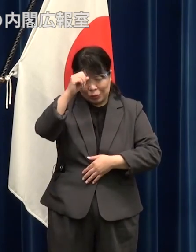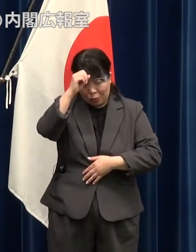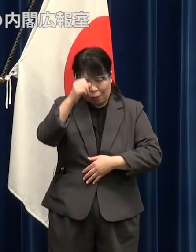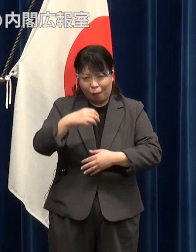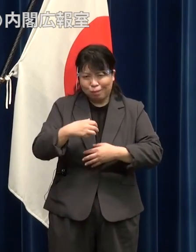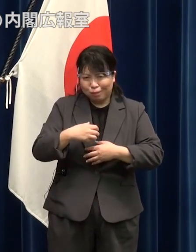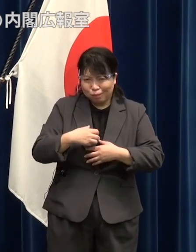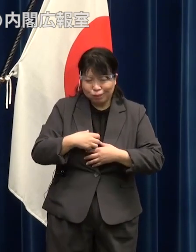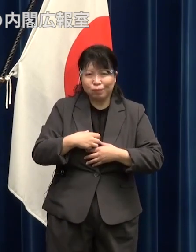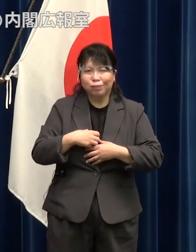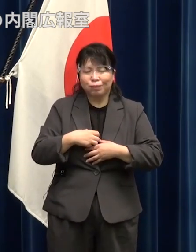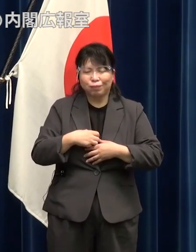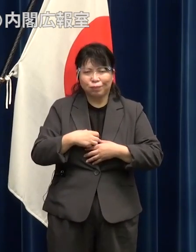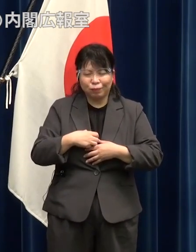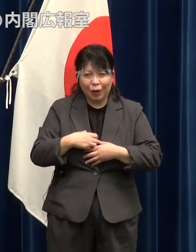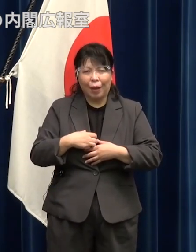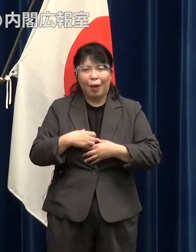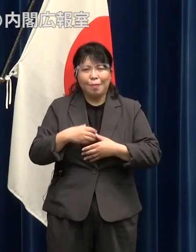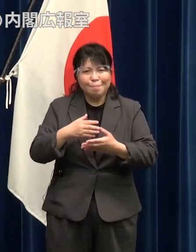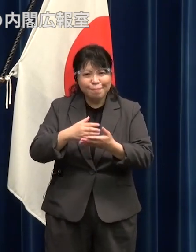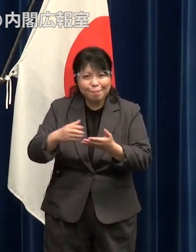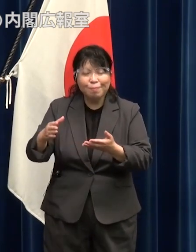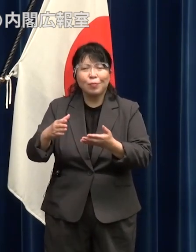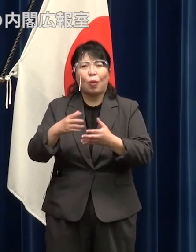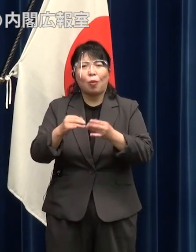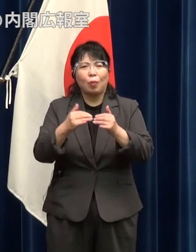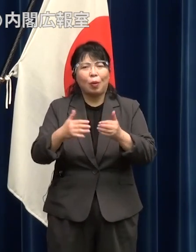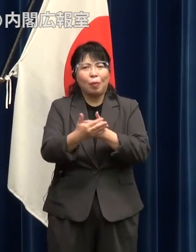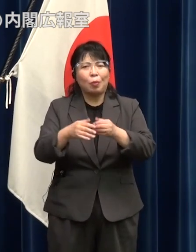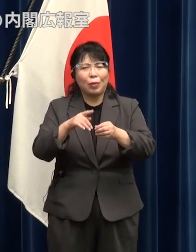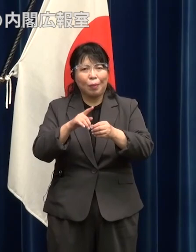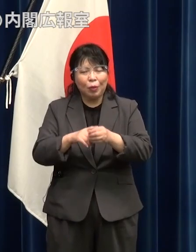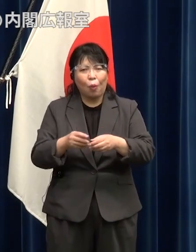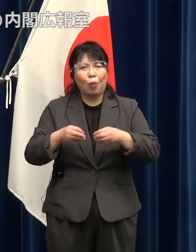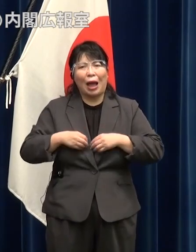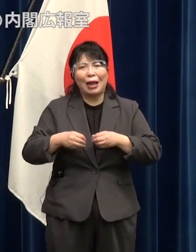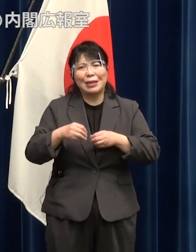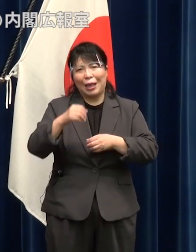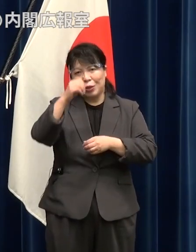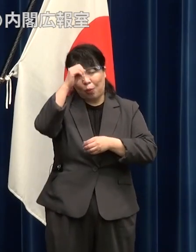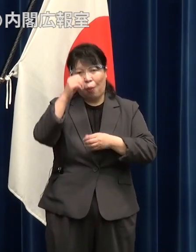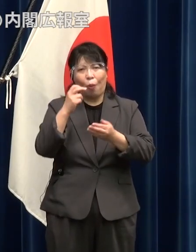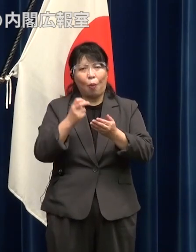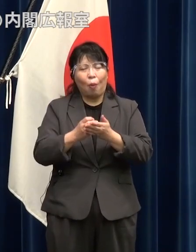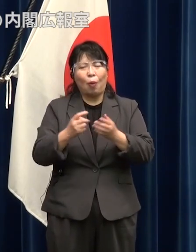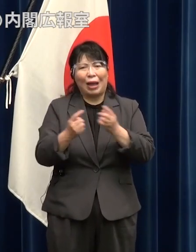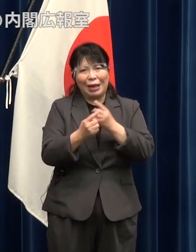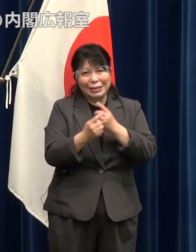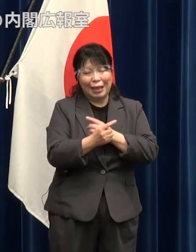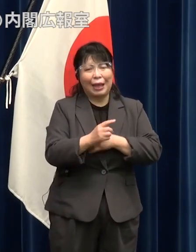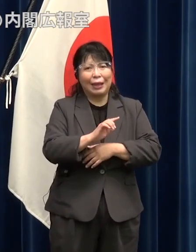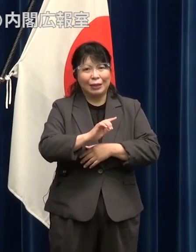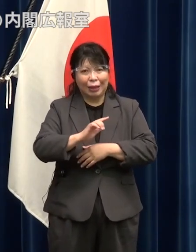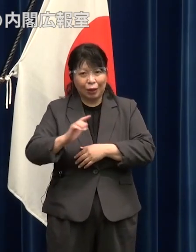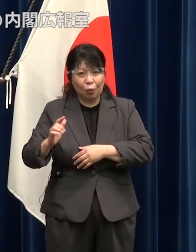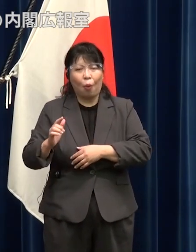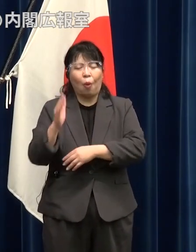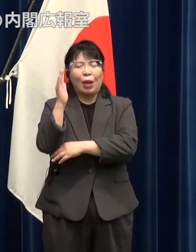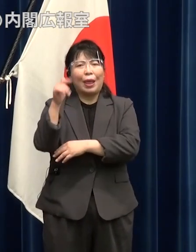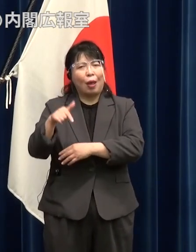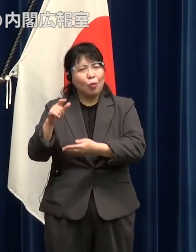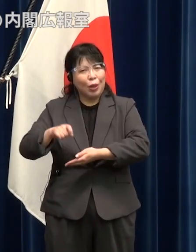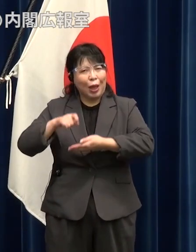守るための感染症法改正をはじめ、ほとんどすべての政府提出法案を成